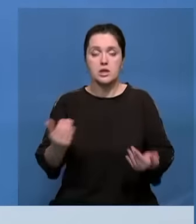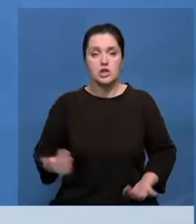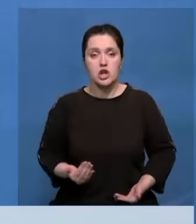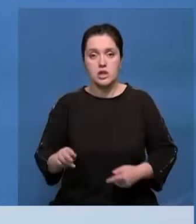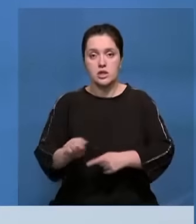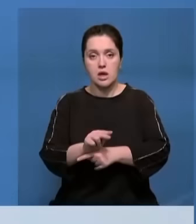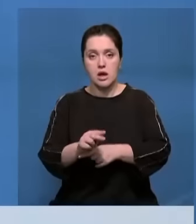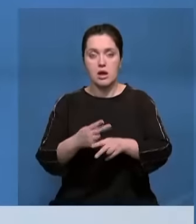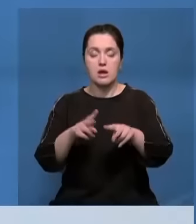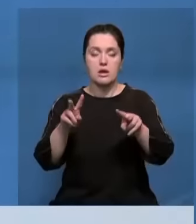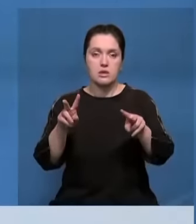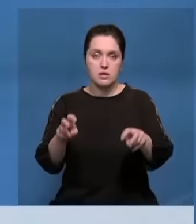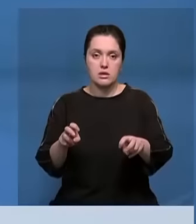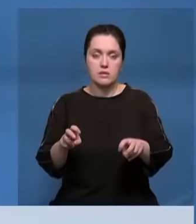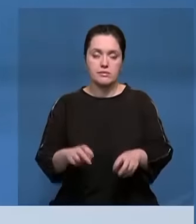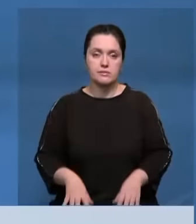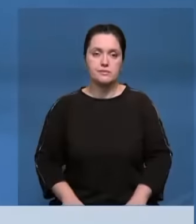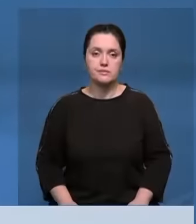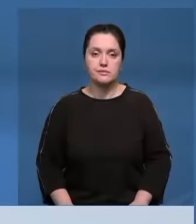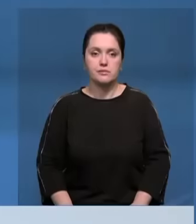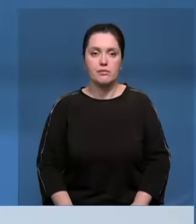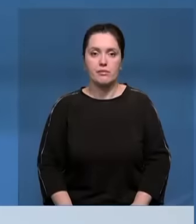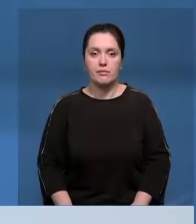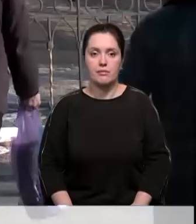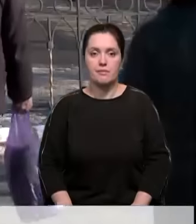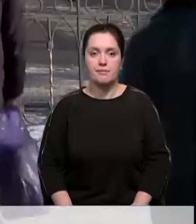живут и лечатся люди со статусом в нашей стране.